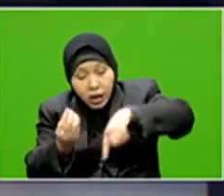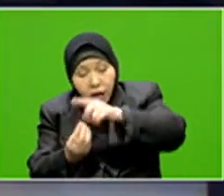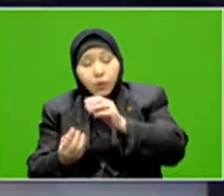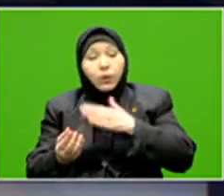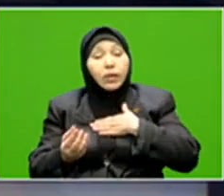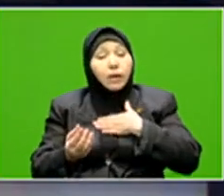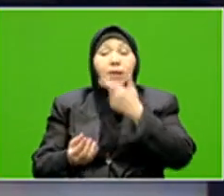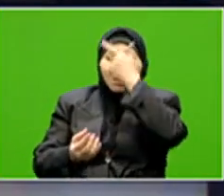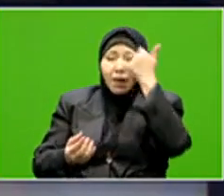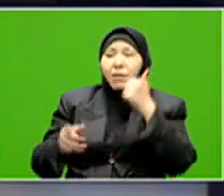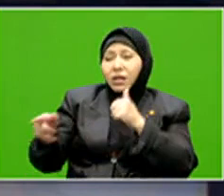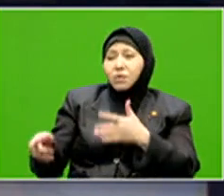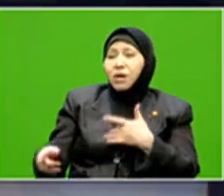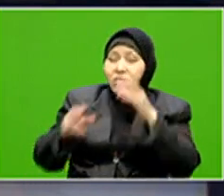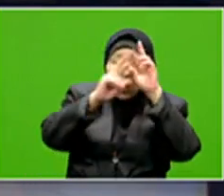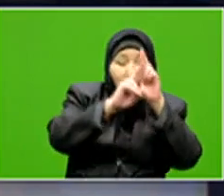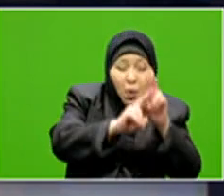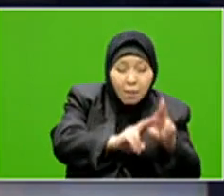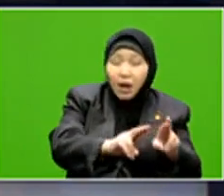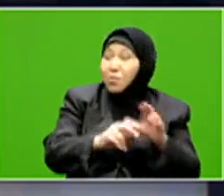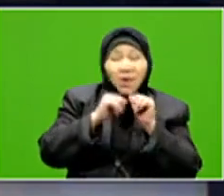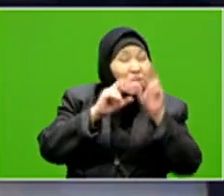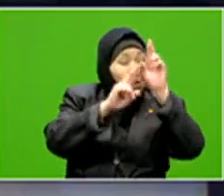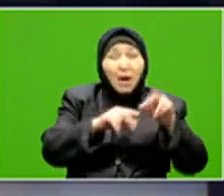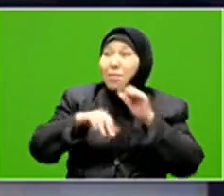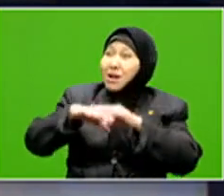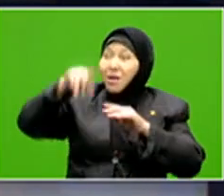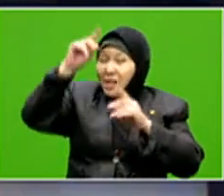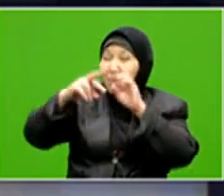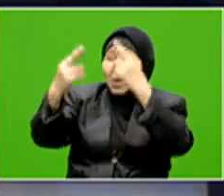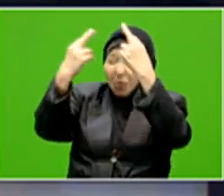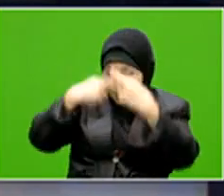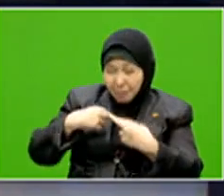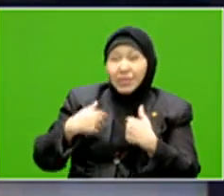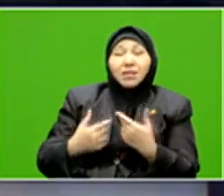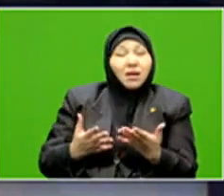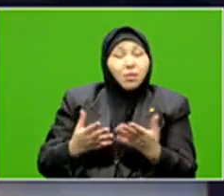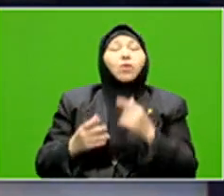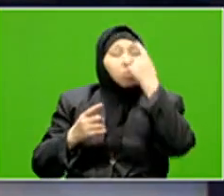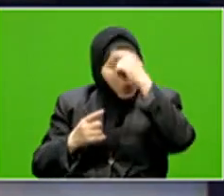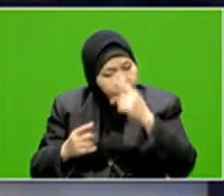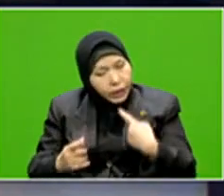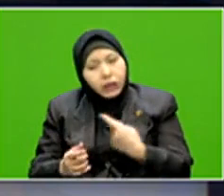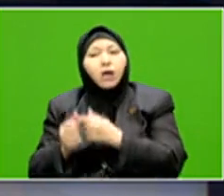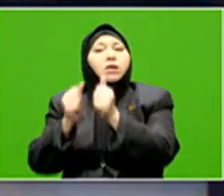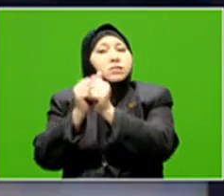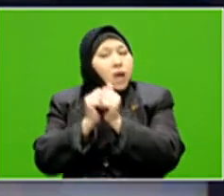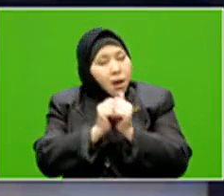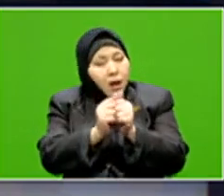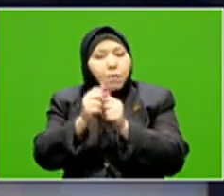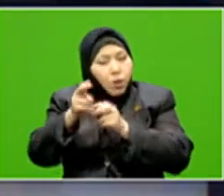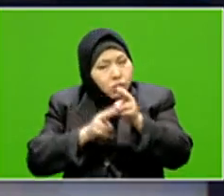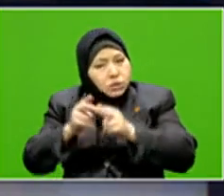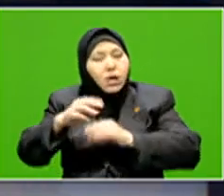yang menyebabkan kamu rasa hormat bukan hormat kepada Allah SWT, adalah untuk kita sama-sama berusaha